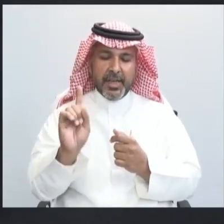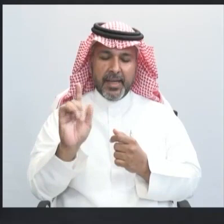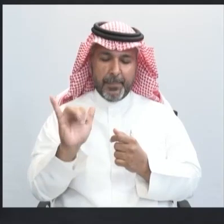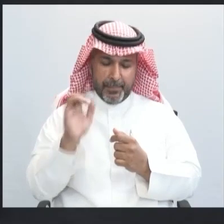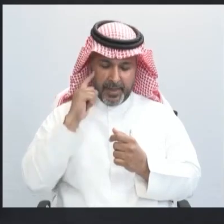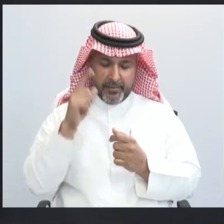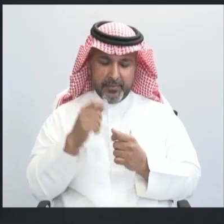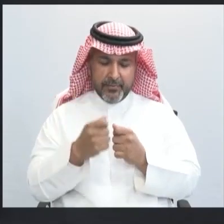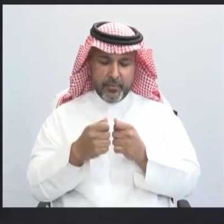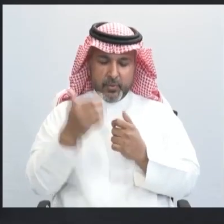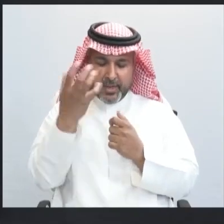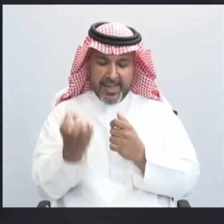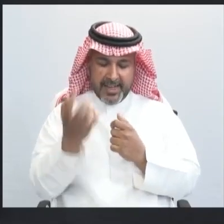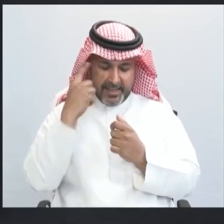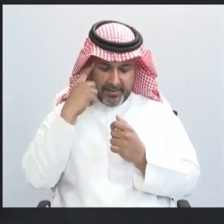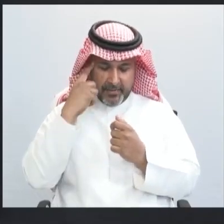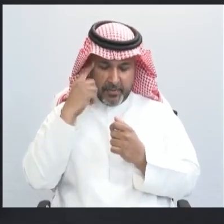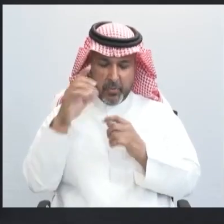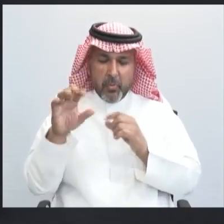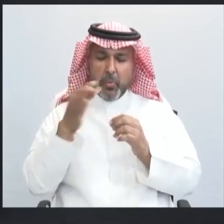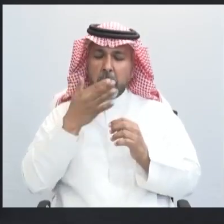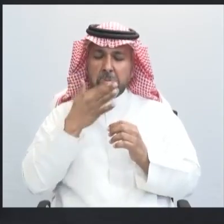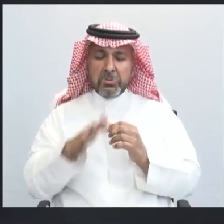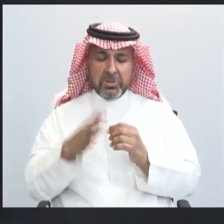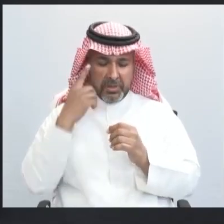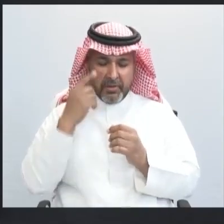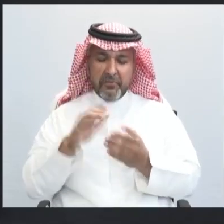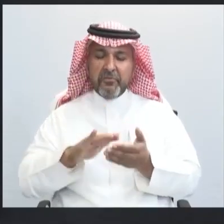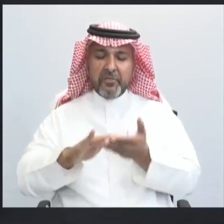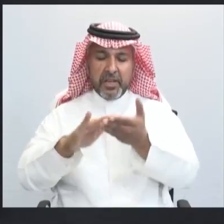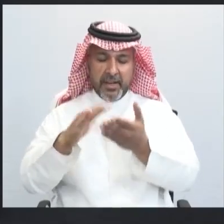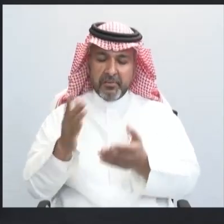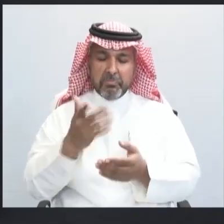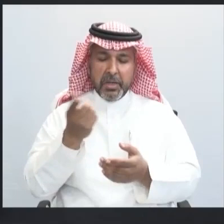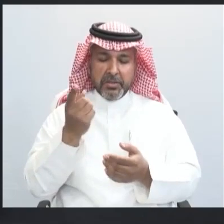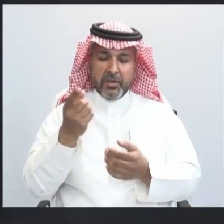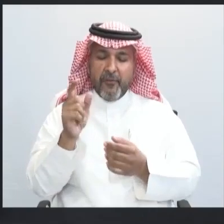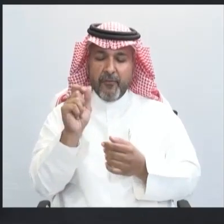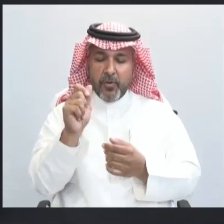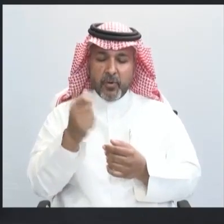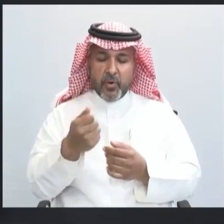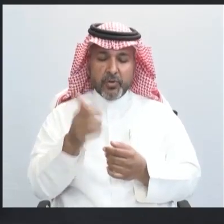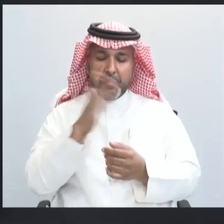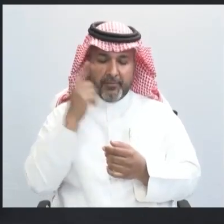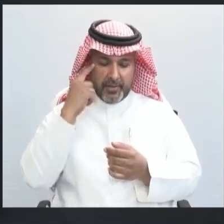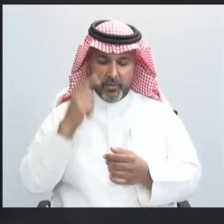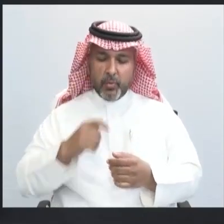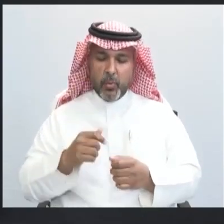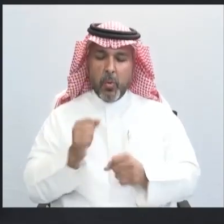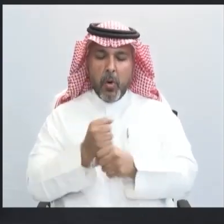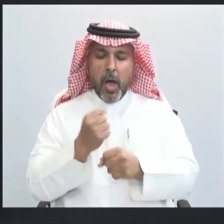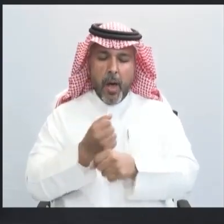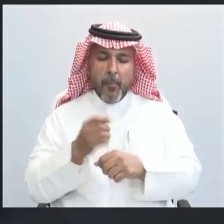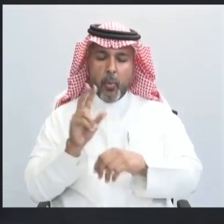أيضا يوجد بها خيارات بأنها مجانية، بالإضافة إلى أن منصة تشيمب تدعم التسويق عبر